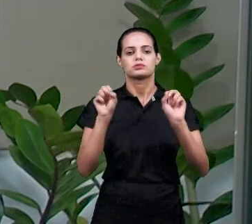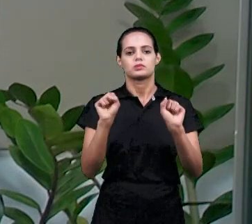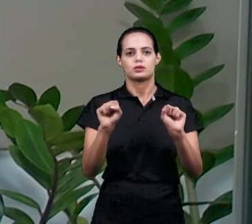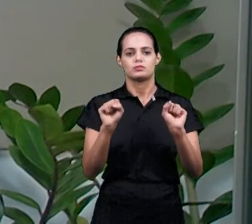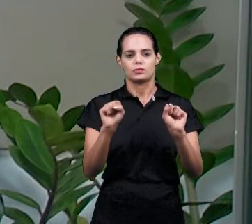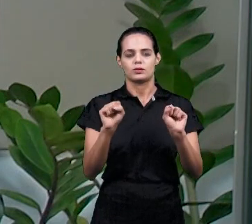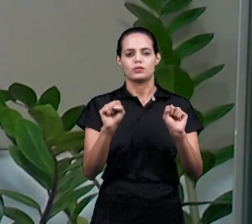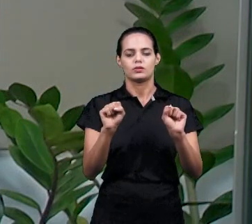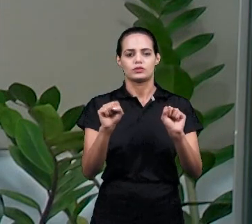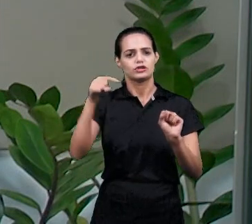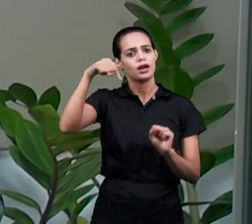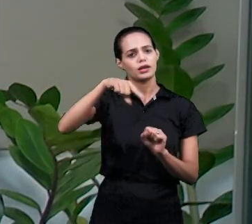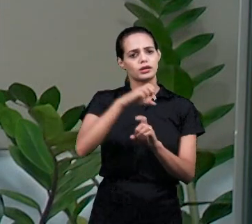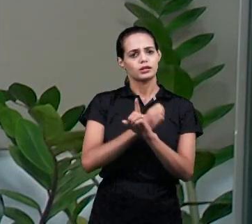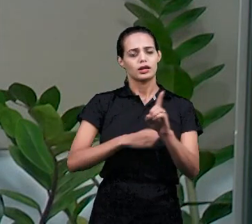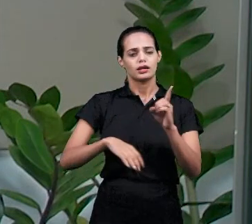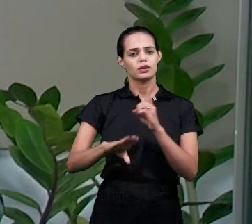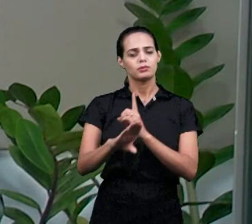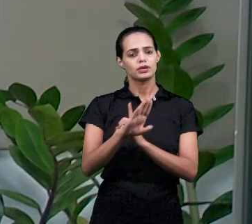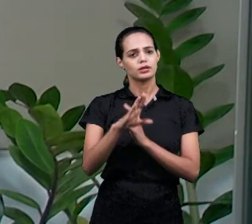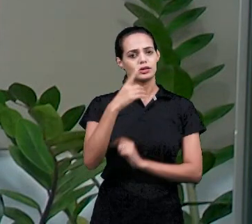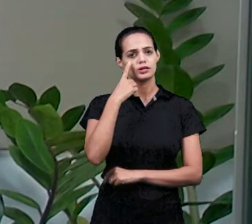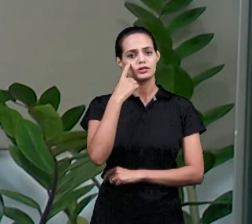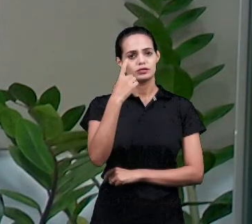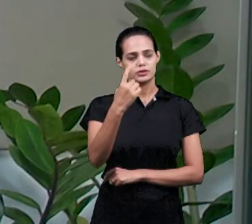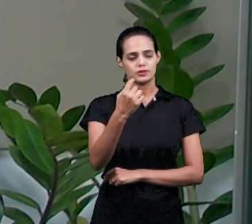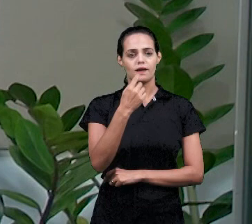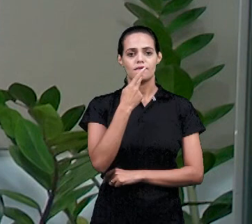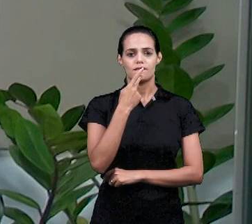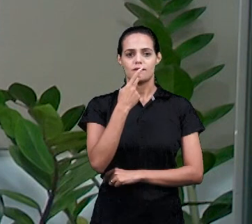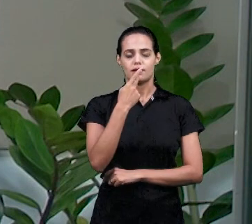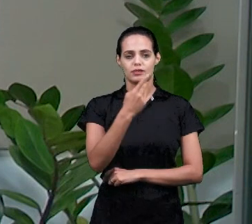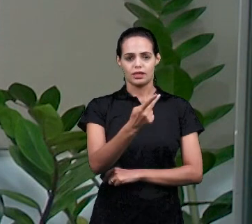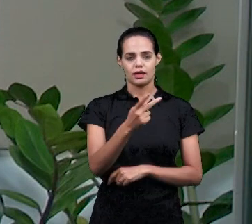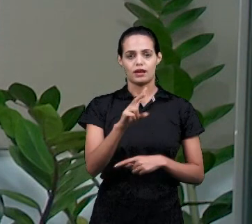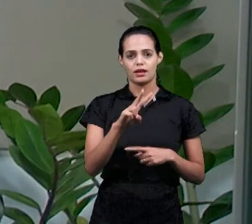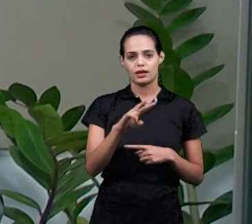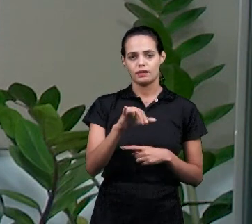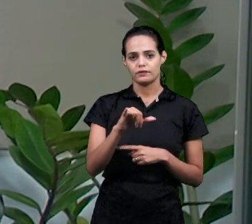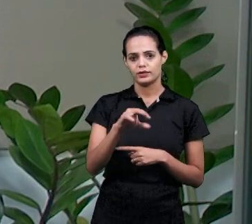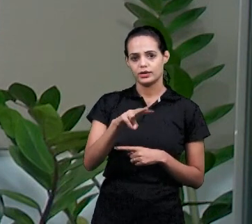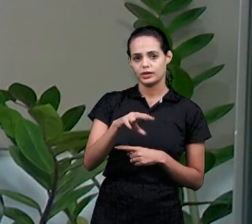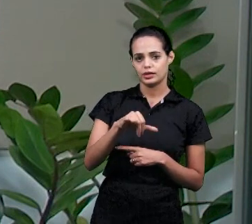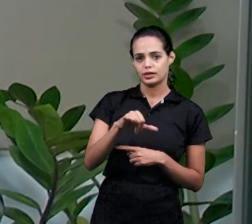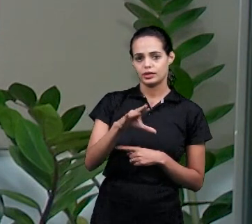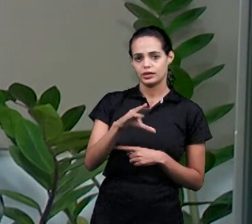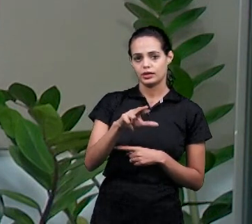manière générale de l'école biblique dominicale. Je veux dire à Vinicius que